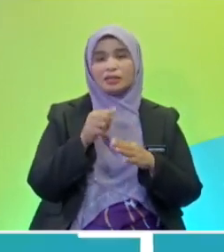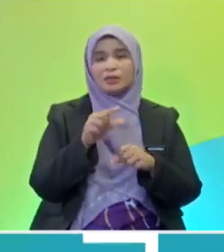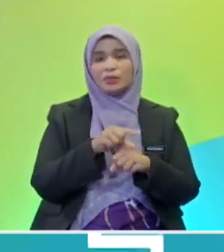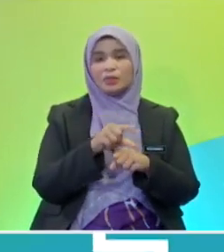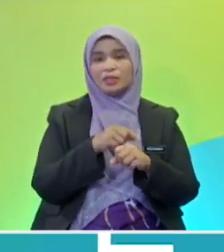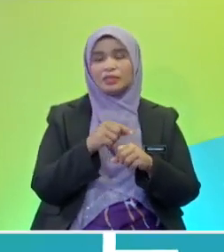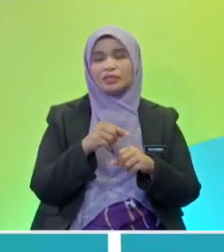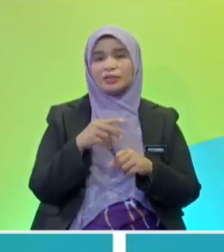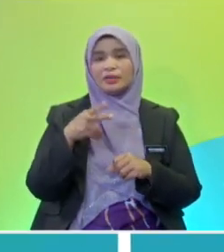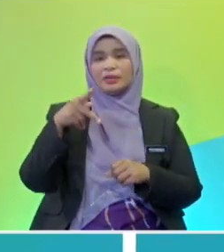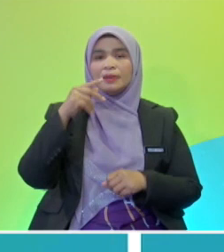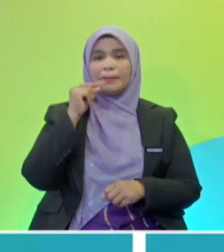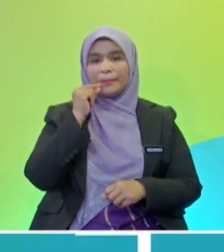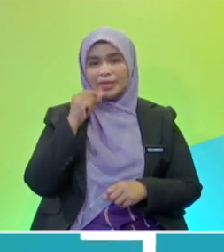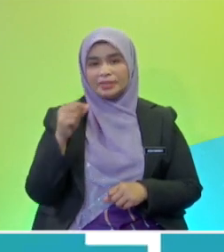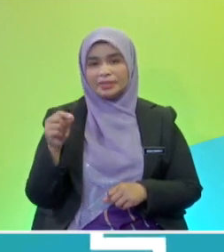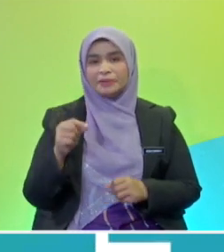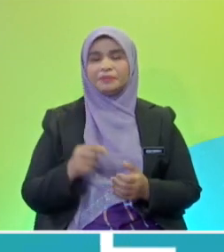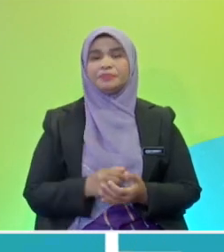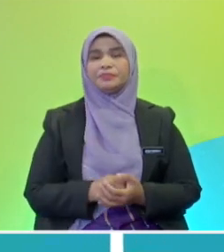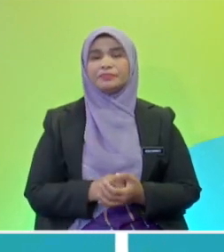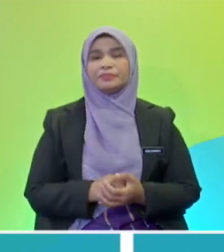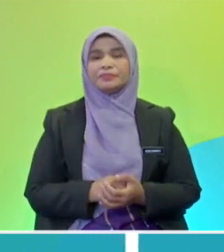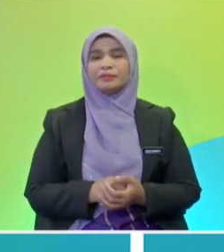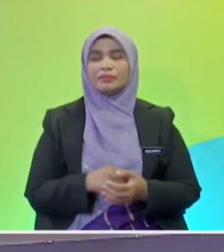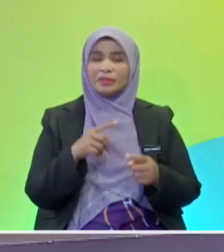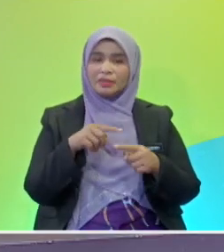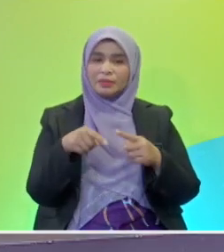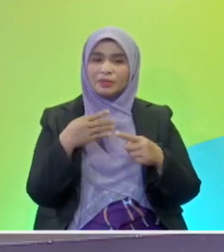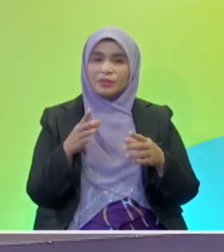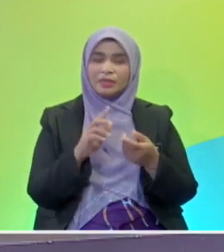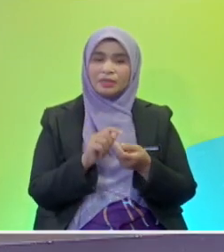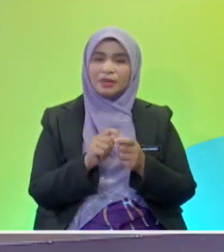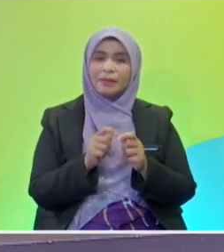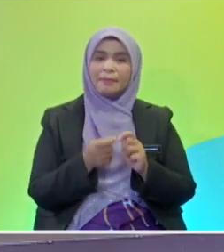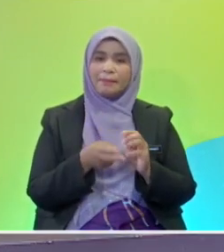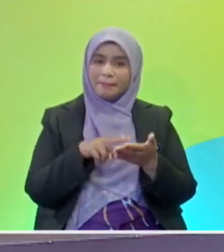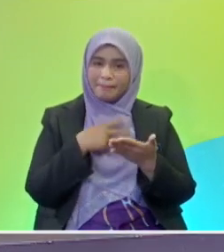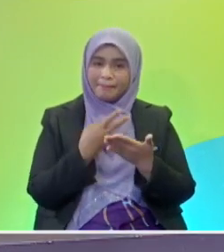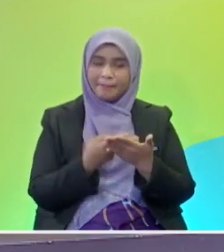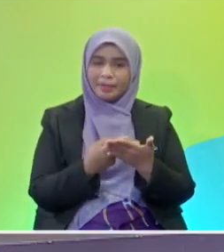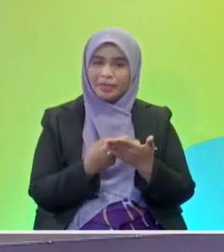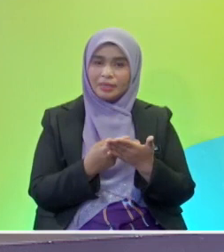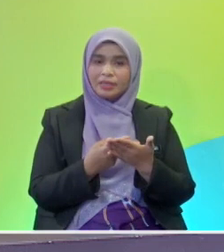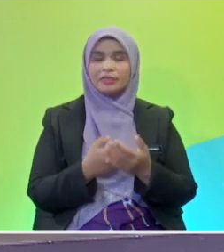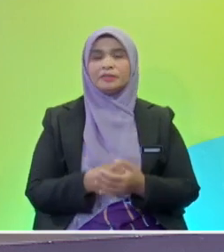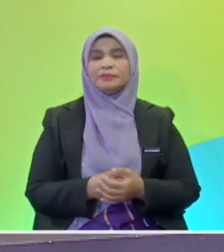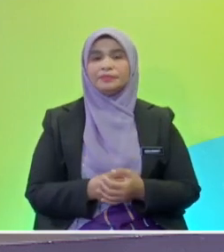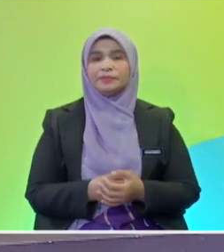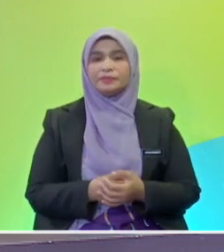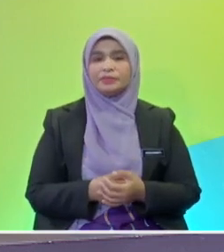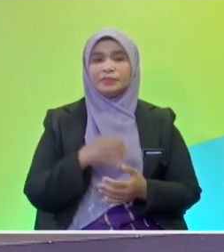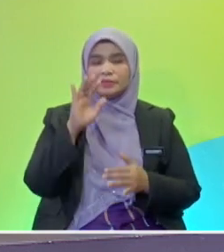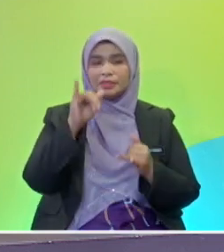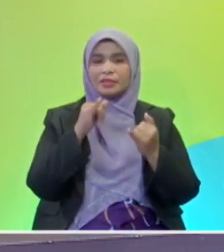ialah hasilnya sepatutnya okey bila ada dah terbalikkan ni kita buat jahitan Kia tak boleh habis sebab kita nak terbalikkan tak boleh kan jadi yang